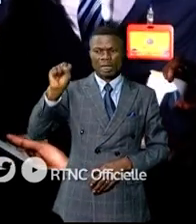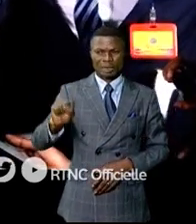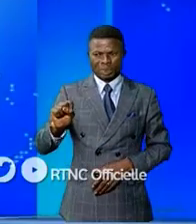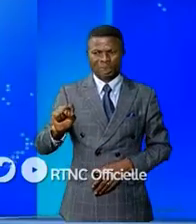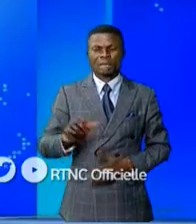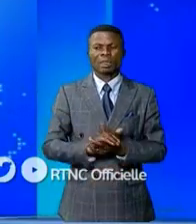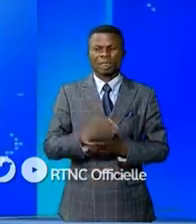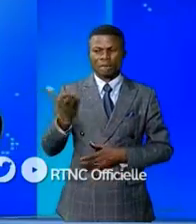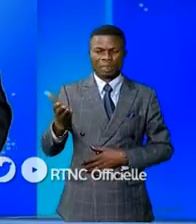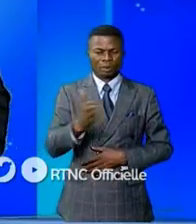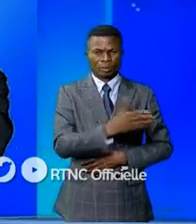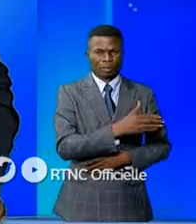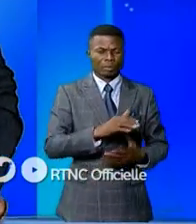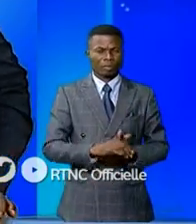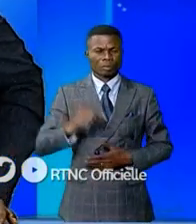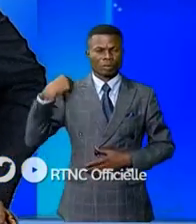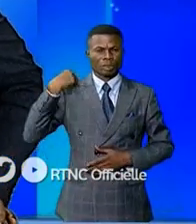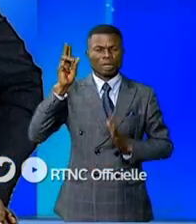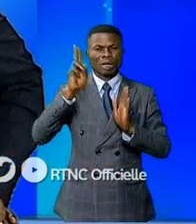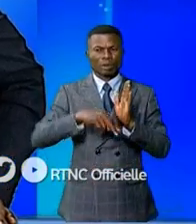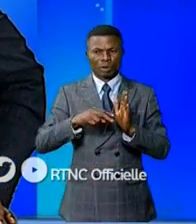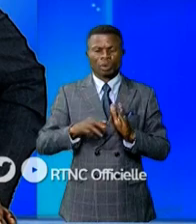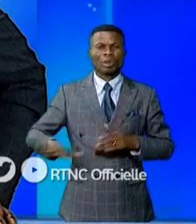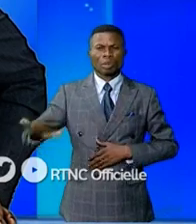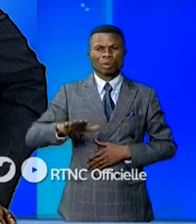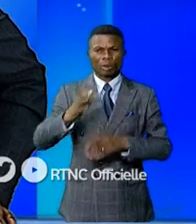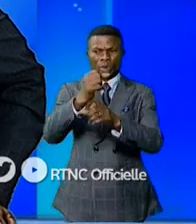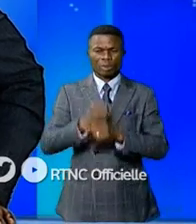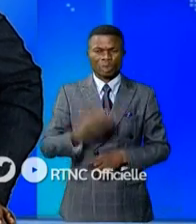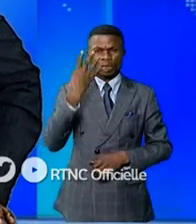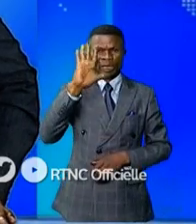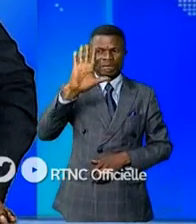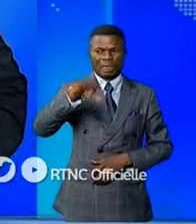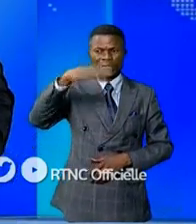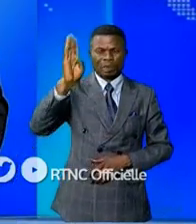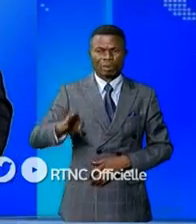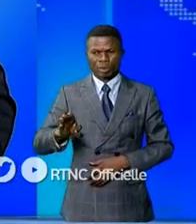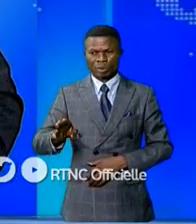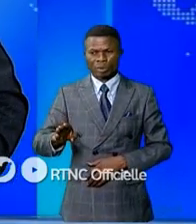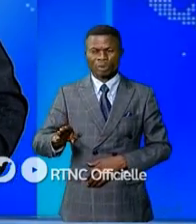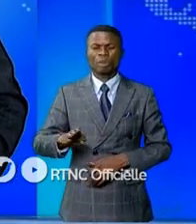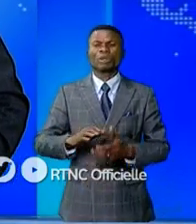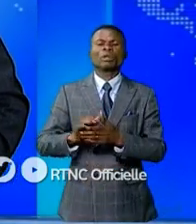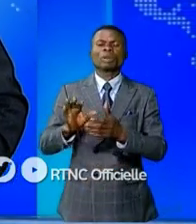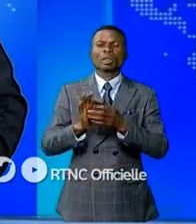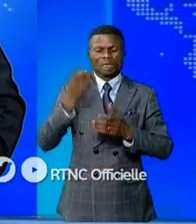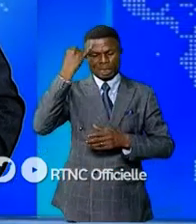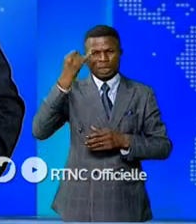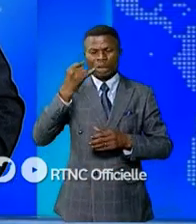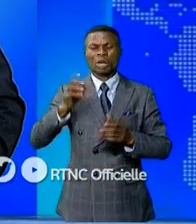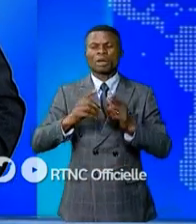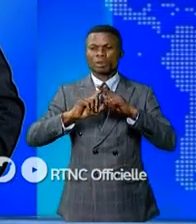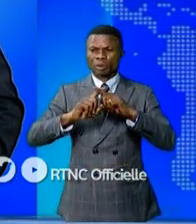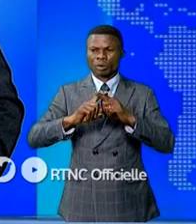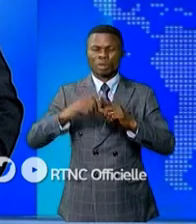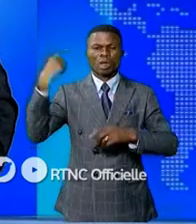Wosho. Le gouvernement de la République vient de gagner 5% d'opinion positive. Une note que lui accorde le